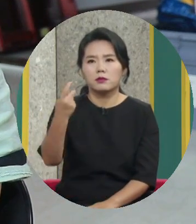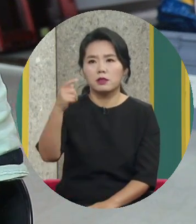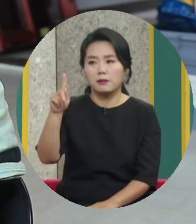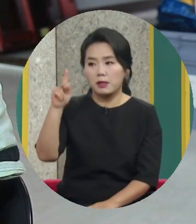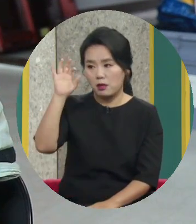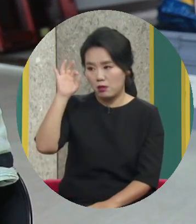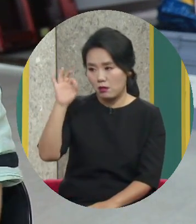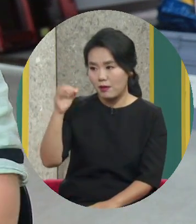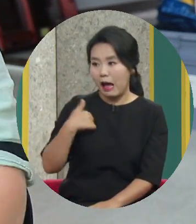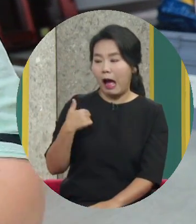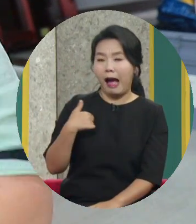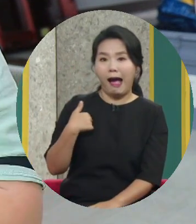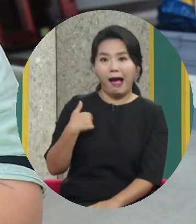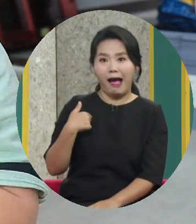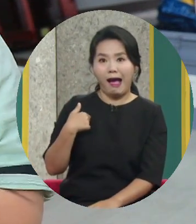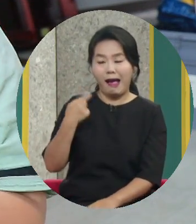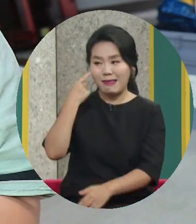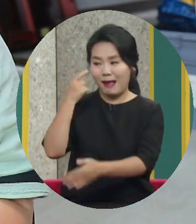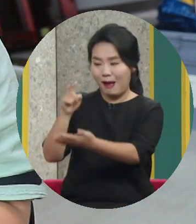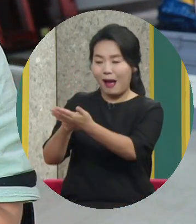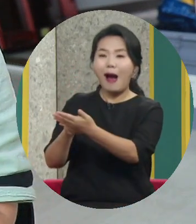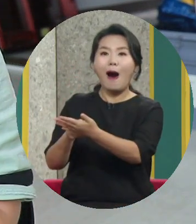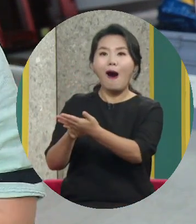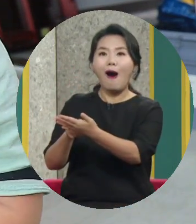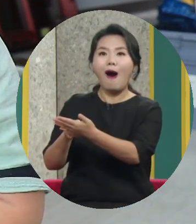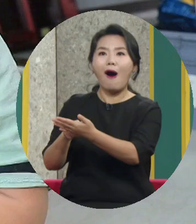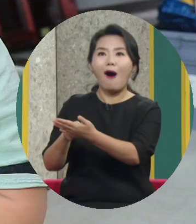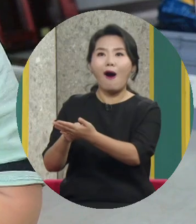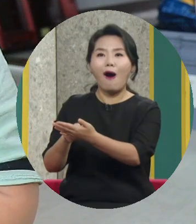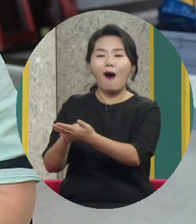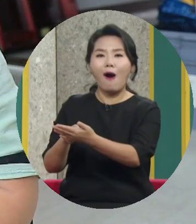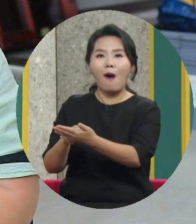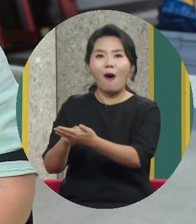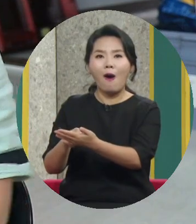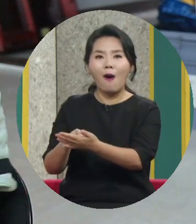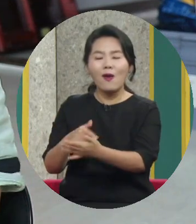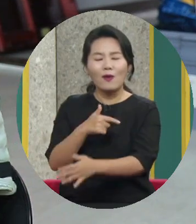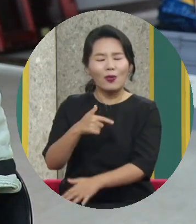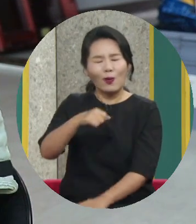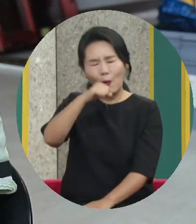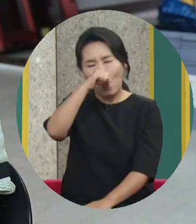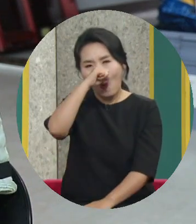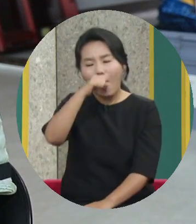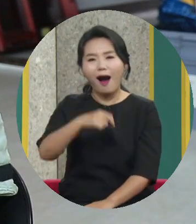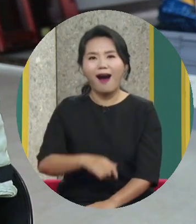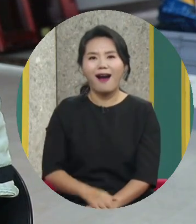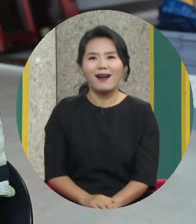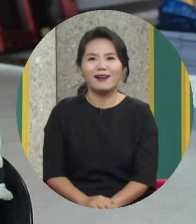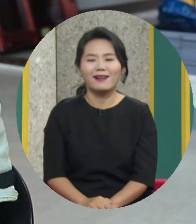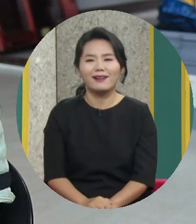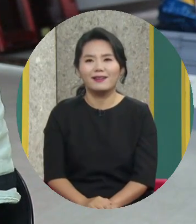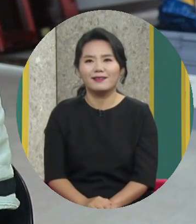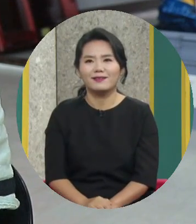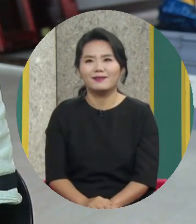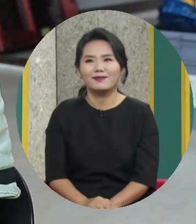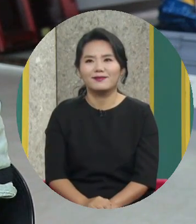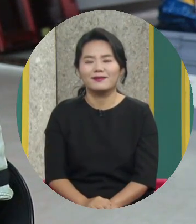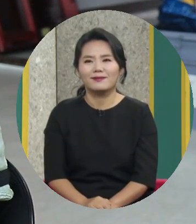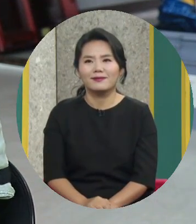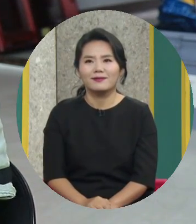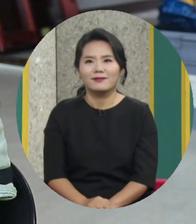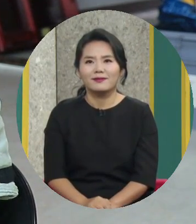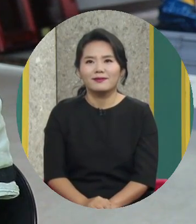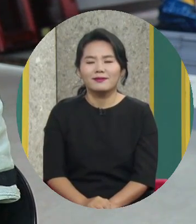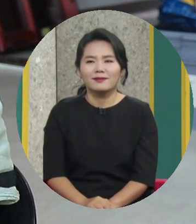선생님이 TV에 있어서 효정님 봤어요.